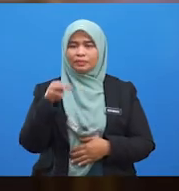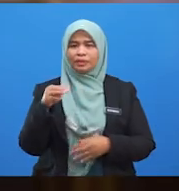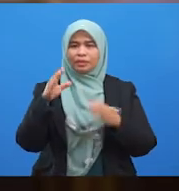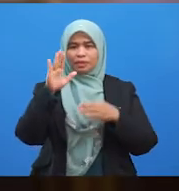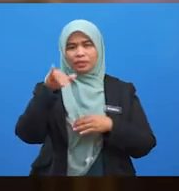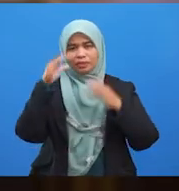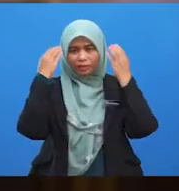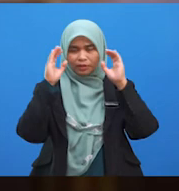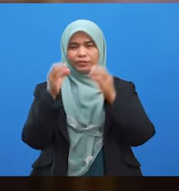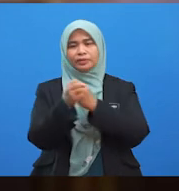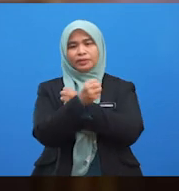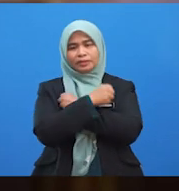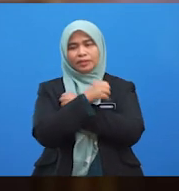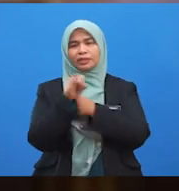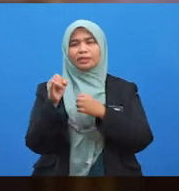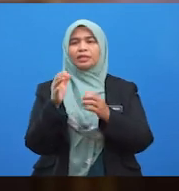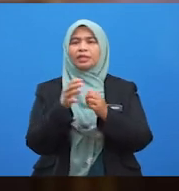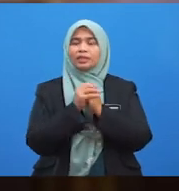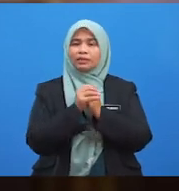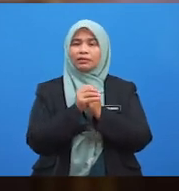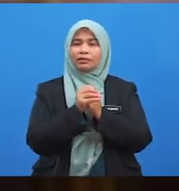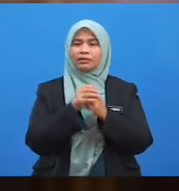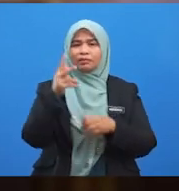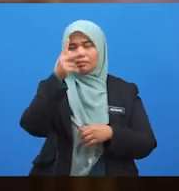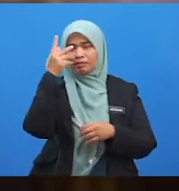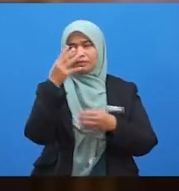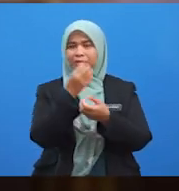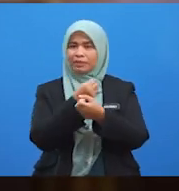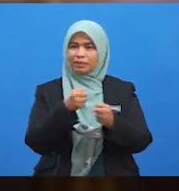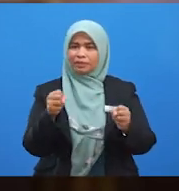Murid-murid yang cikgu sayangi, tahniah kerana berjaya